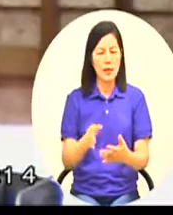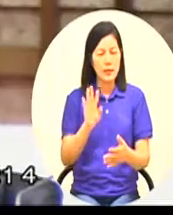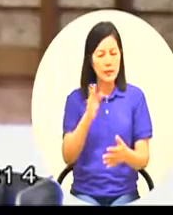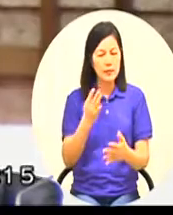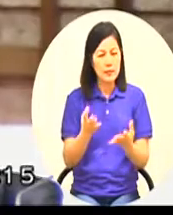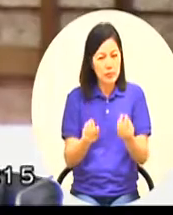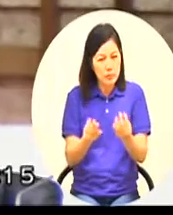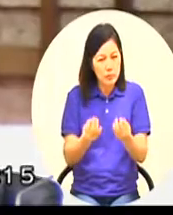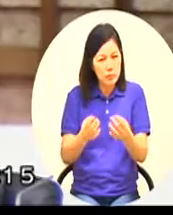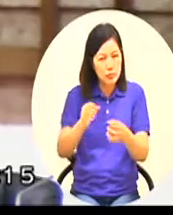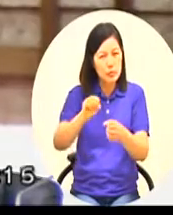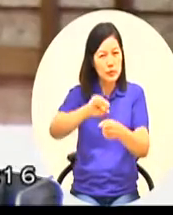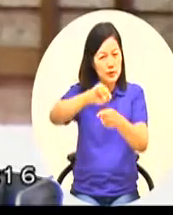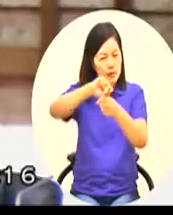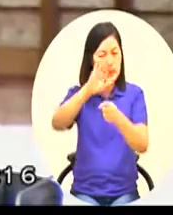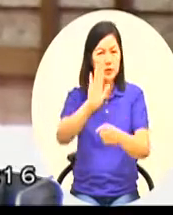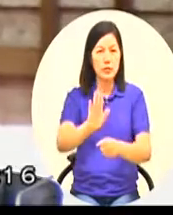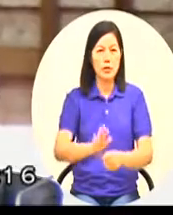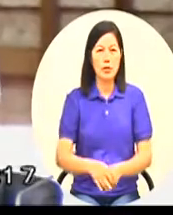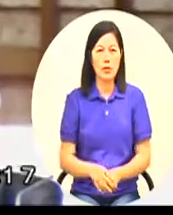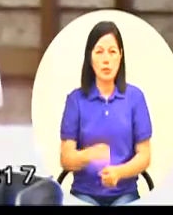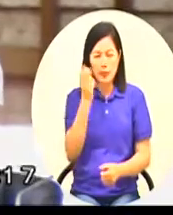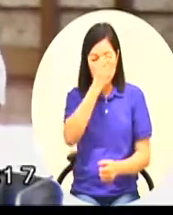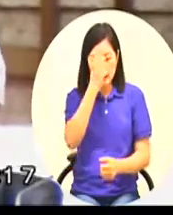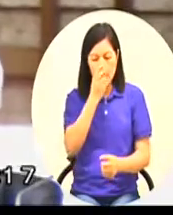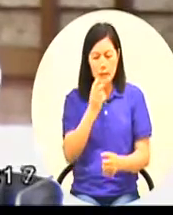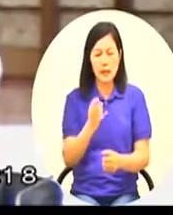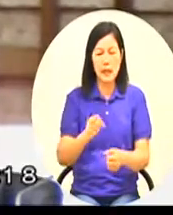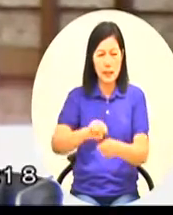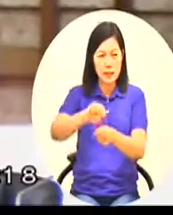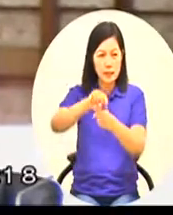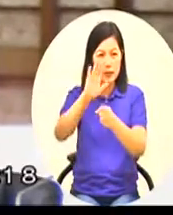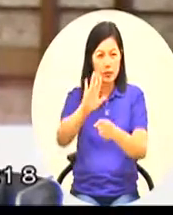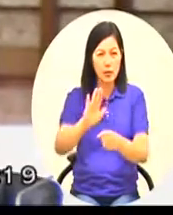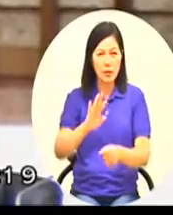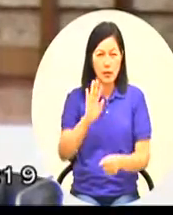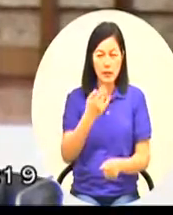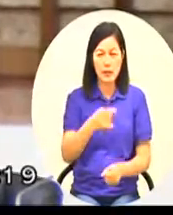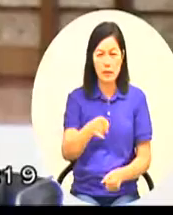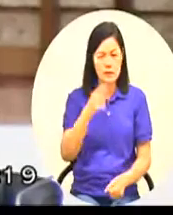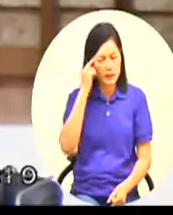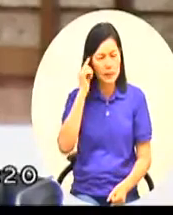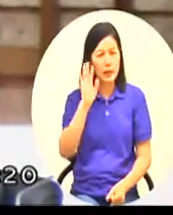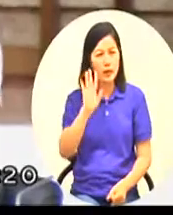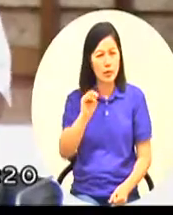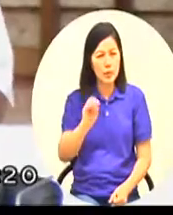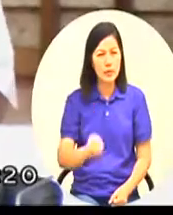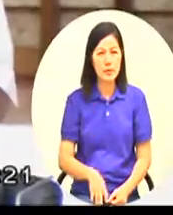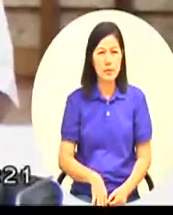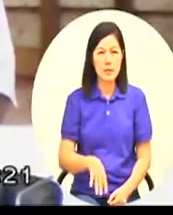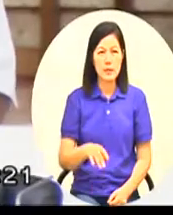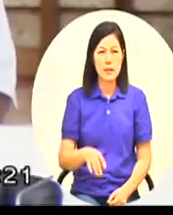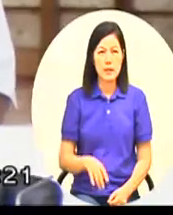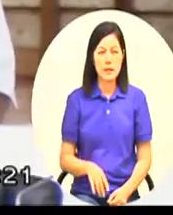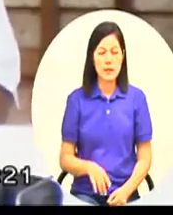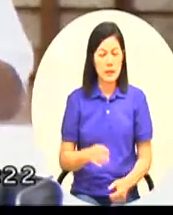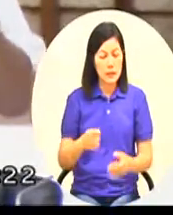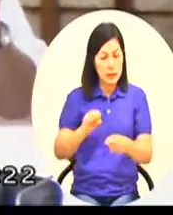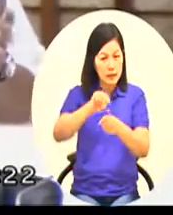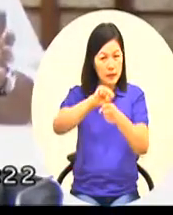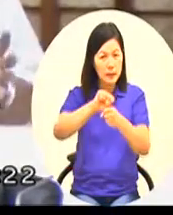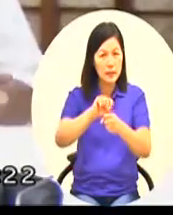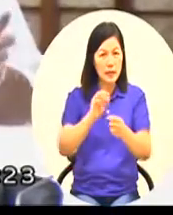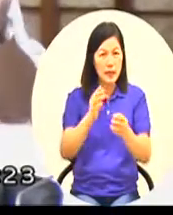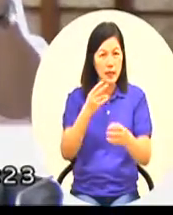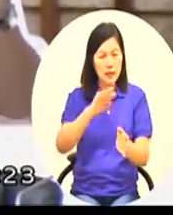了。这个查的数量也增加了，可是相对的，你有没有想到，除了这个相对的增加了之外，那